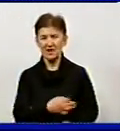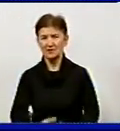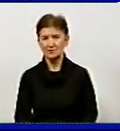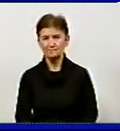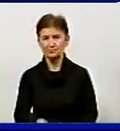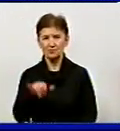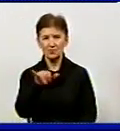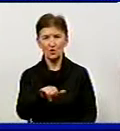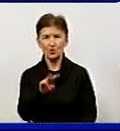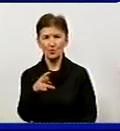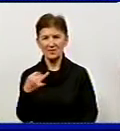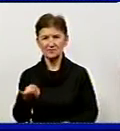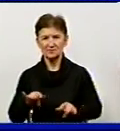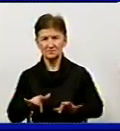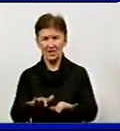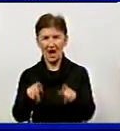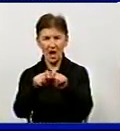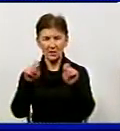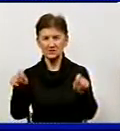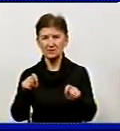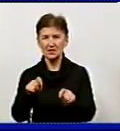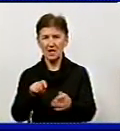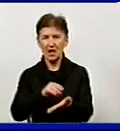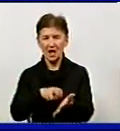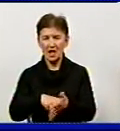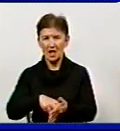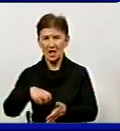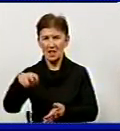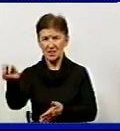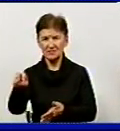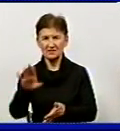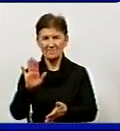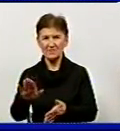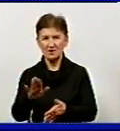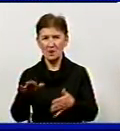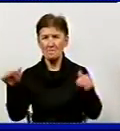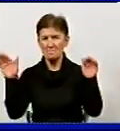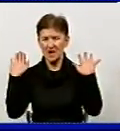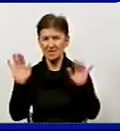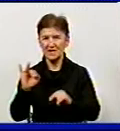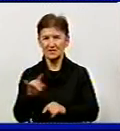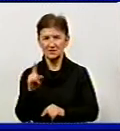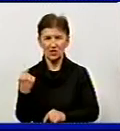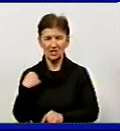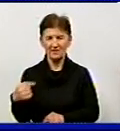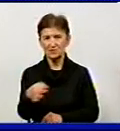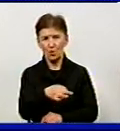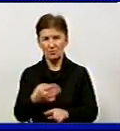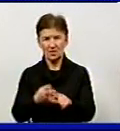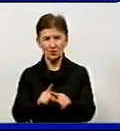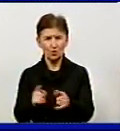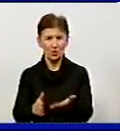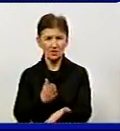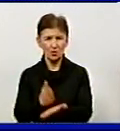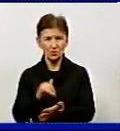У Кропивницькому організували акцію «Лист у неволю». Їх відправлять військовим та морякам з Кіровоградської області, які знаходяться в полоні